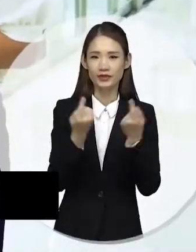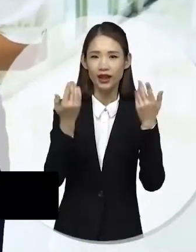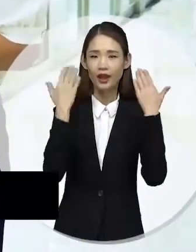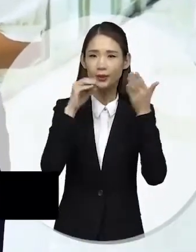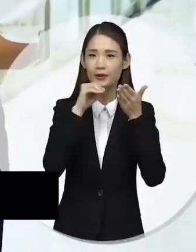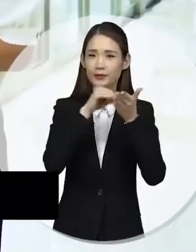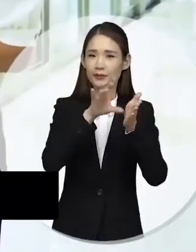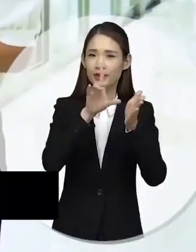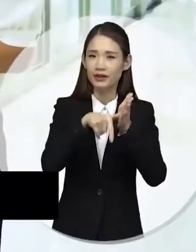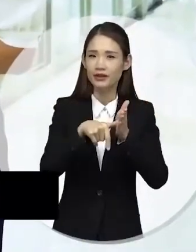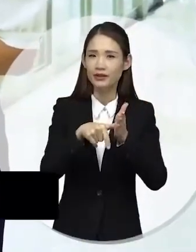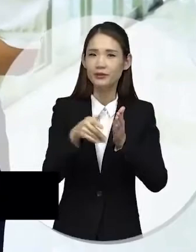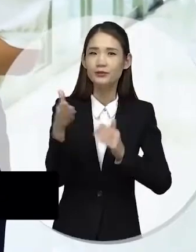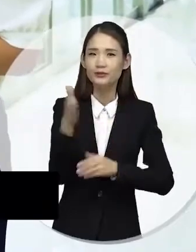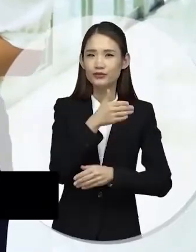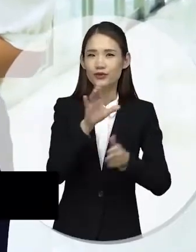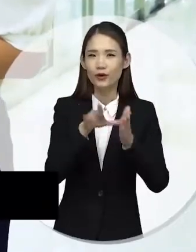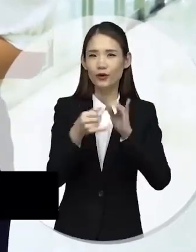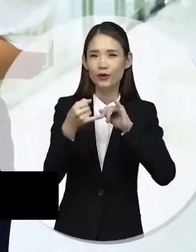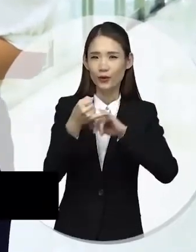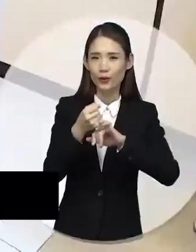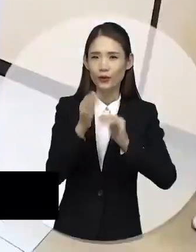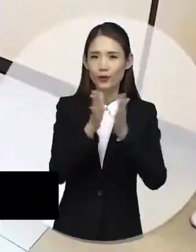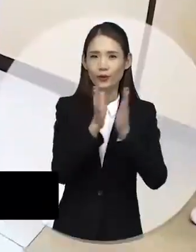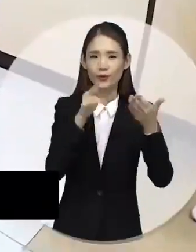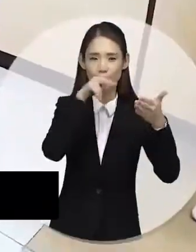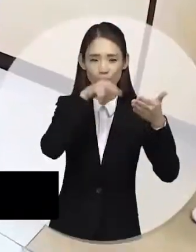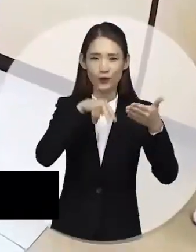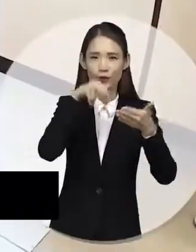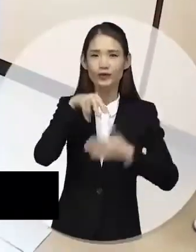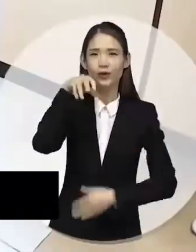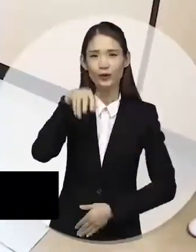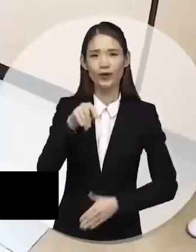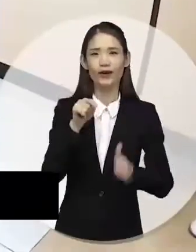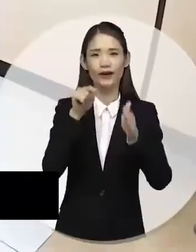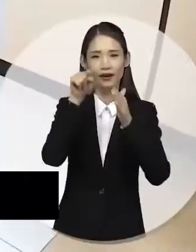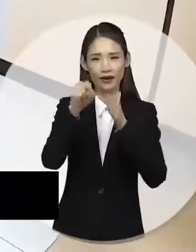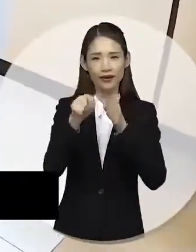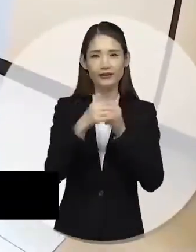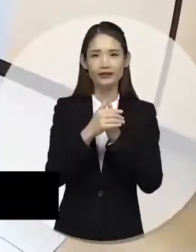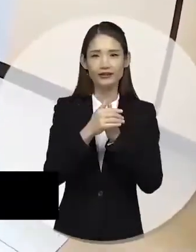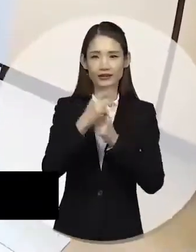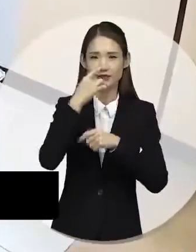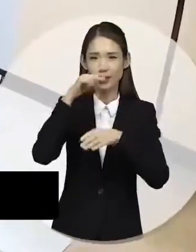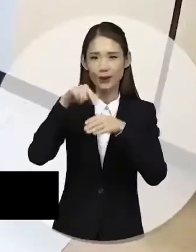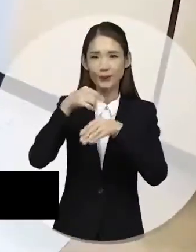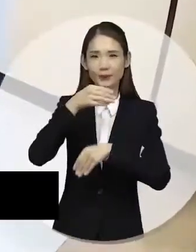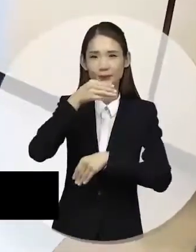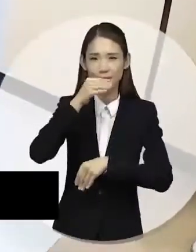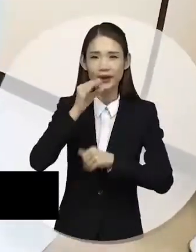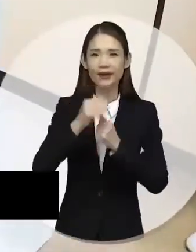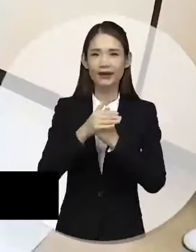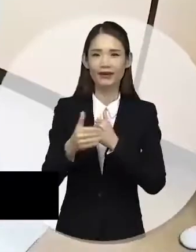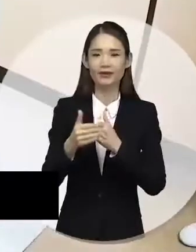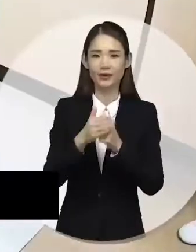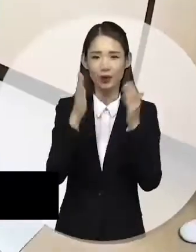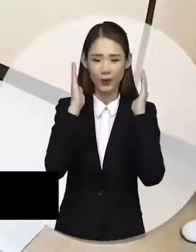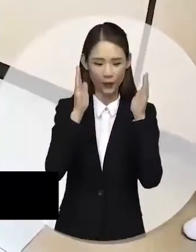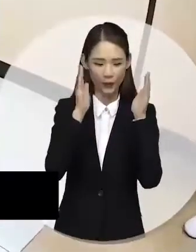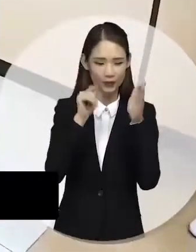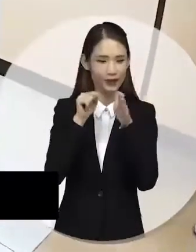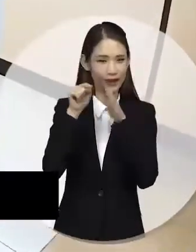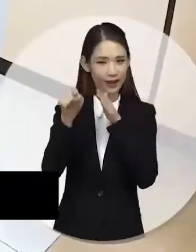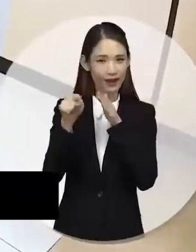대학교 입학할 때부터 이곳에 가서 내가 딱 도서관 그러니까 도서관 앞에 가서 커피를 딱 한 잔 하고 이제